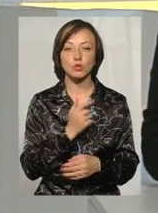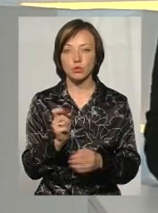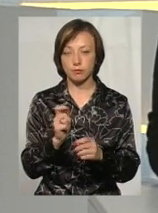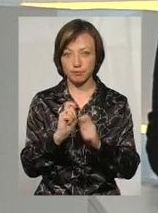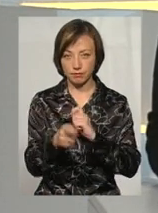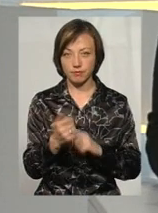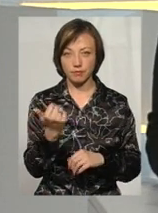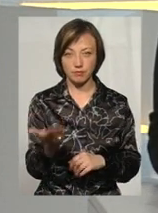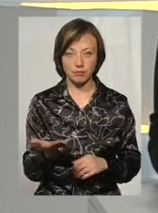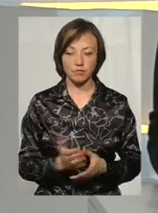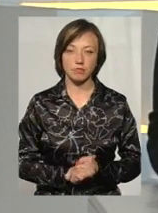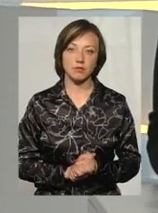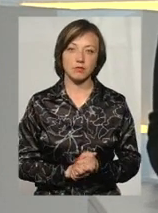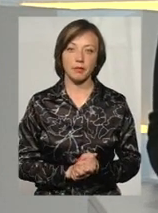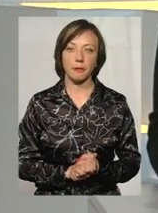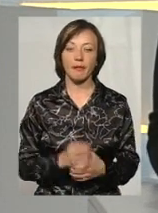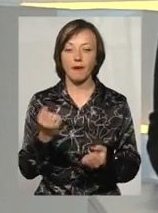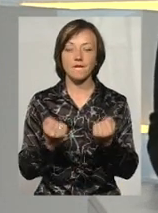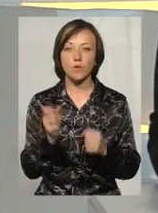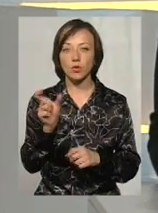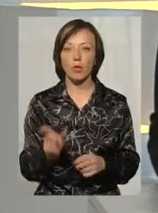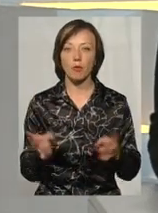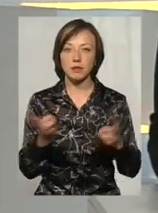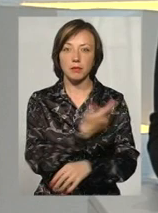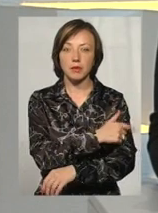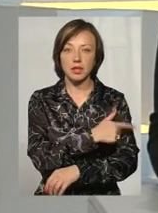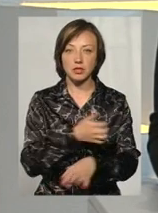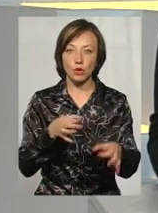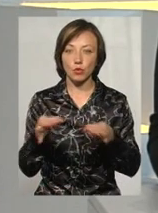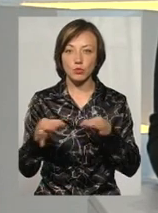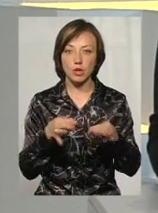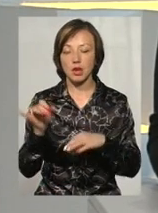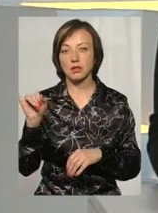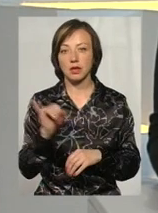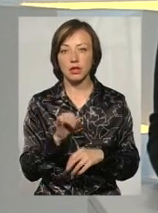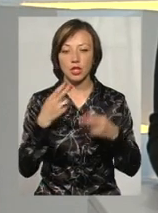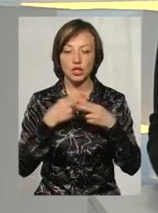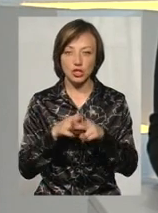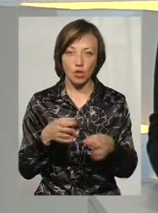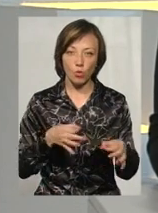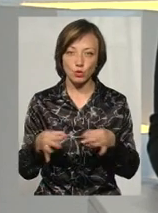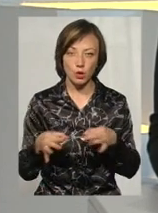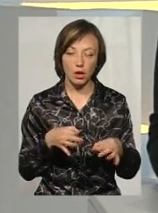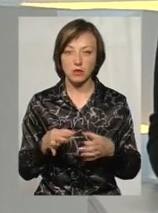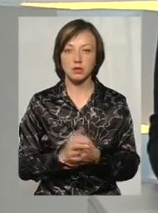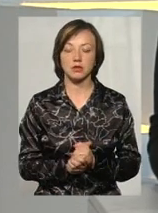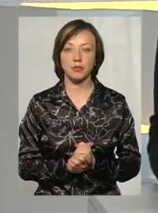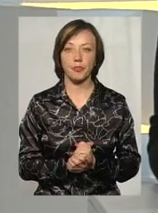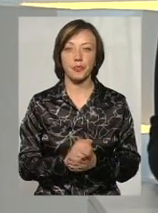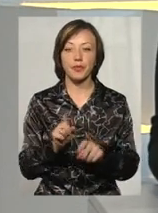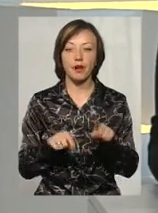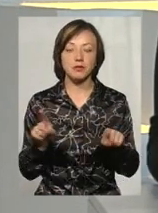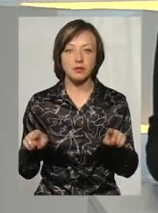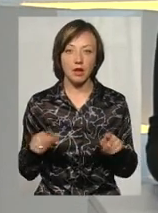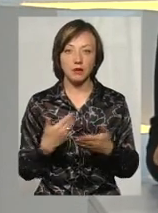вам. Оскільки водію на дорозі потрібна і медична консультація, і технічна консультація, деякі